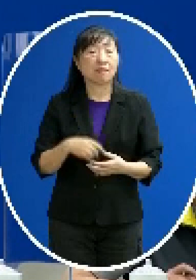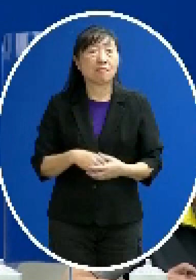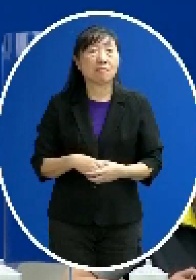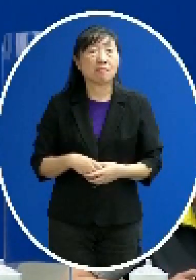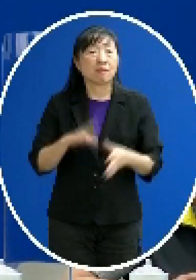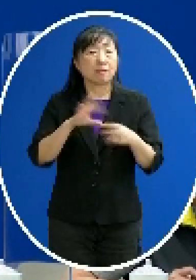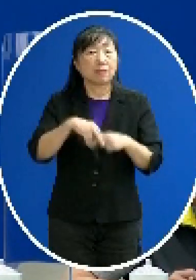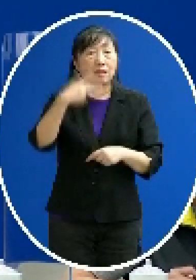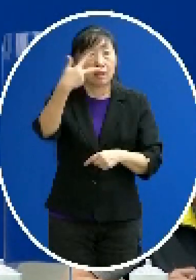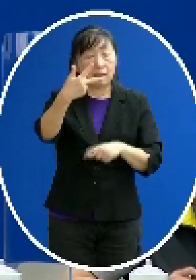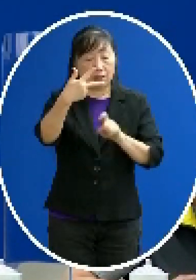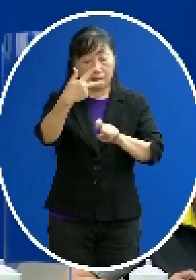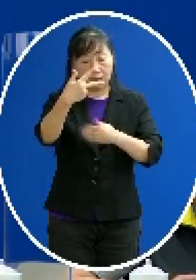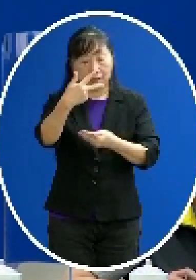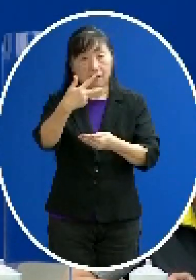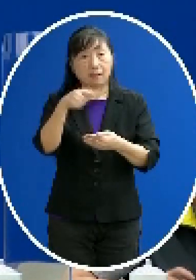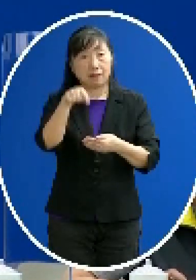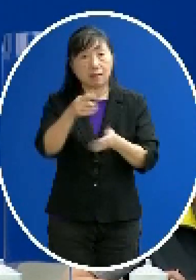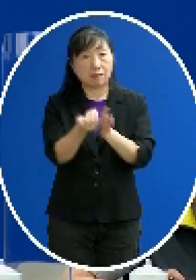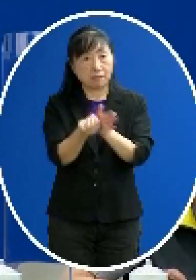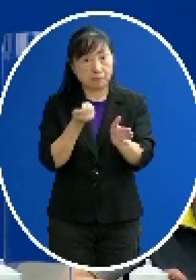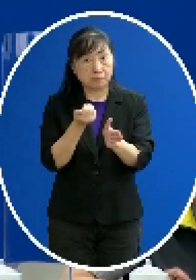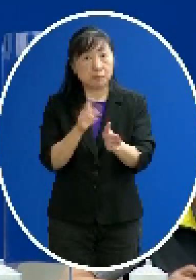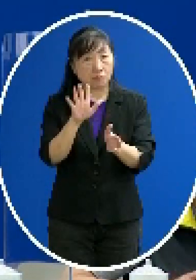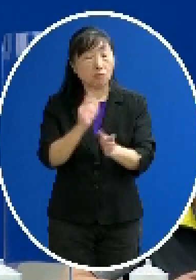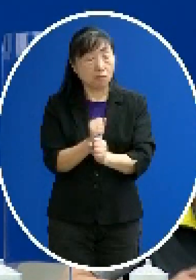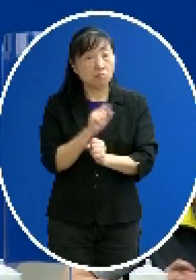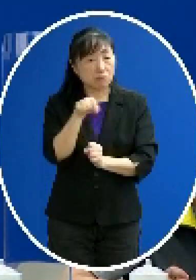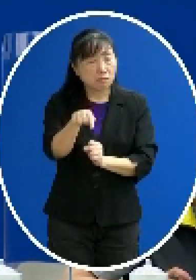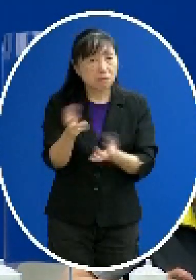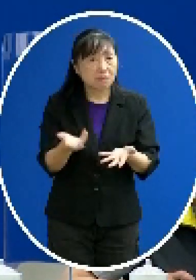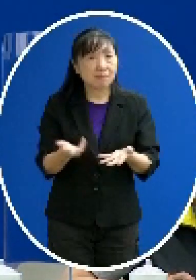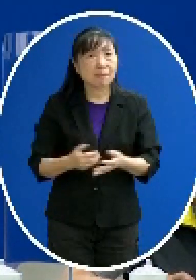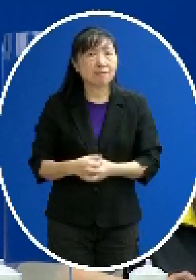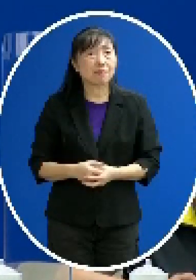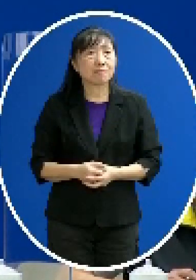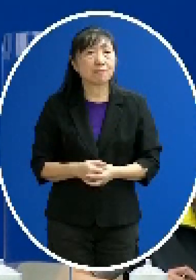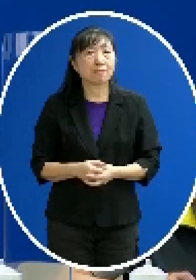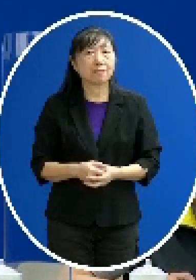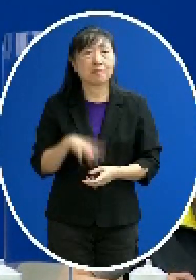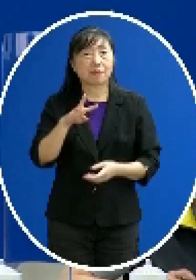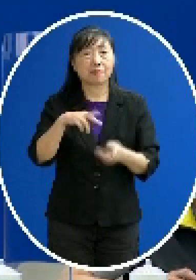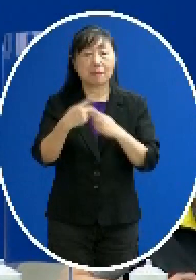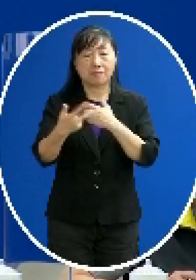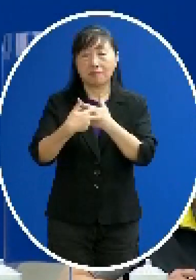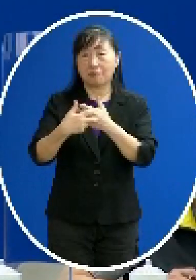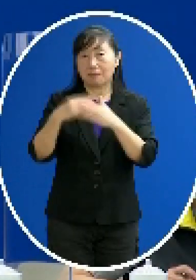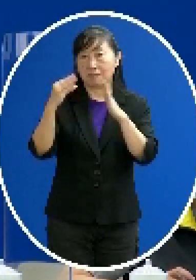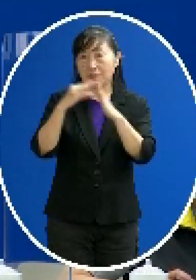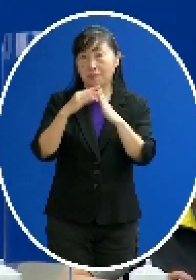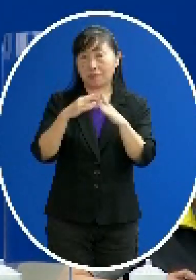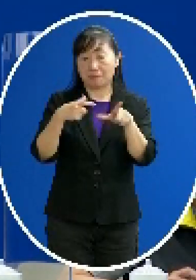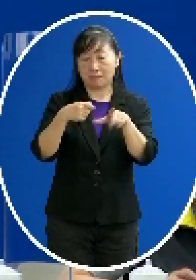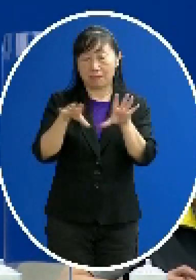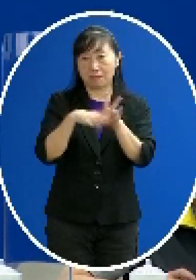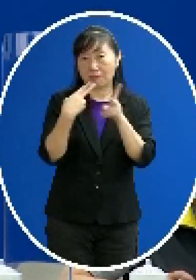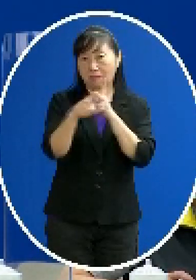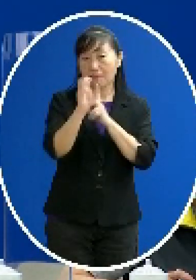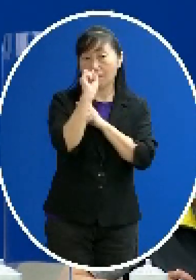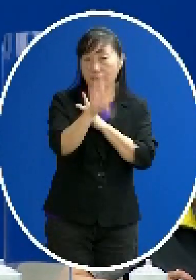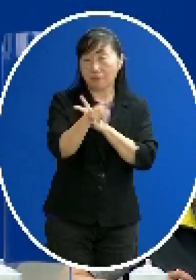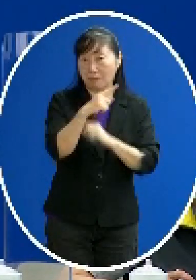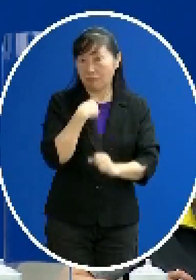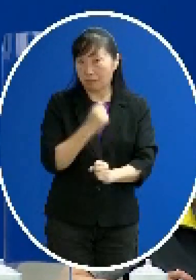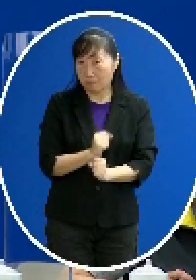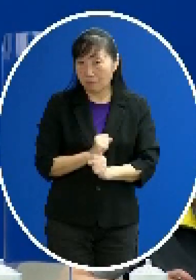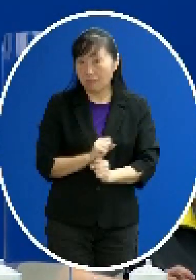在7月19号之前就已经注意到这个问题，那也跟这个卫生局这边发公文提醒，所以当